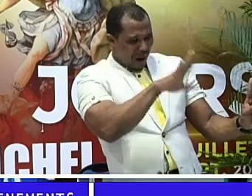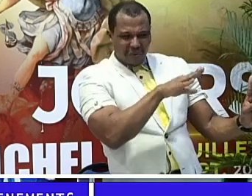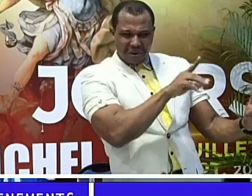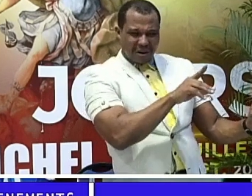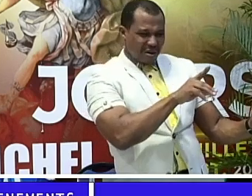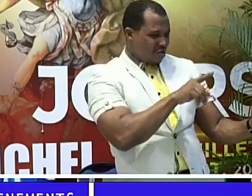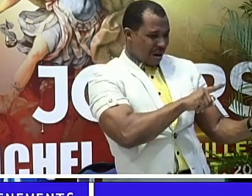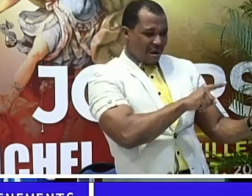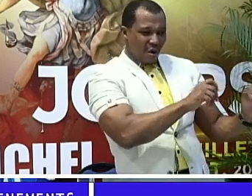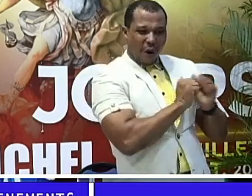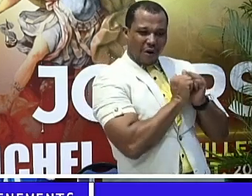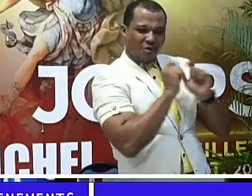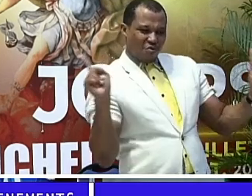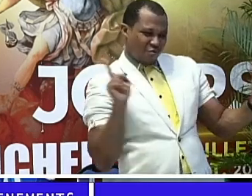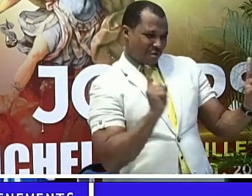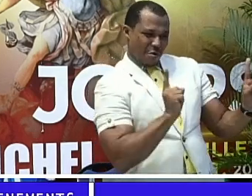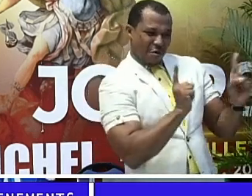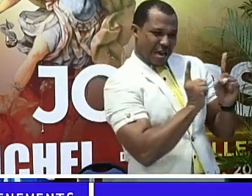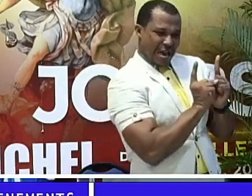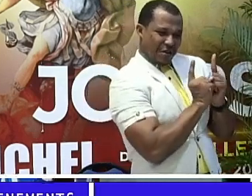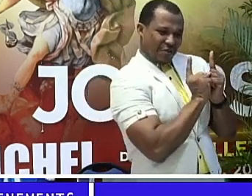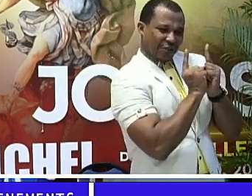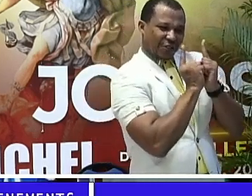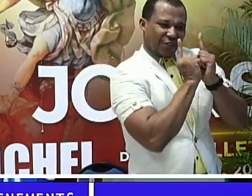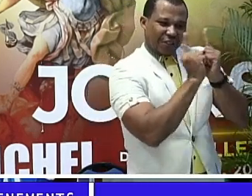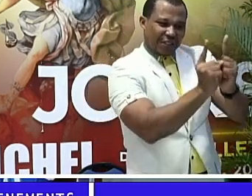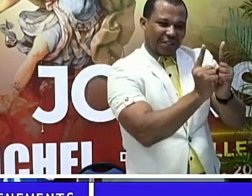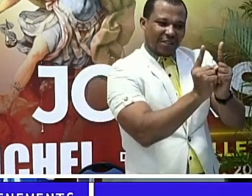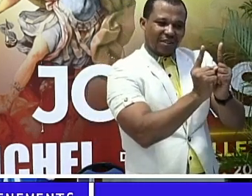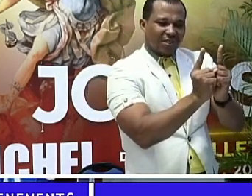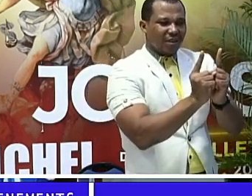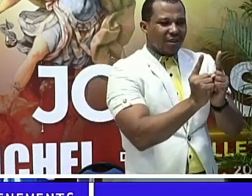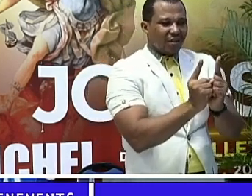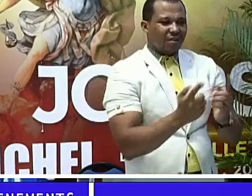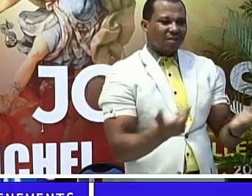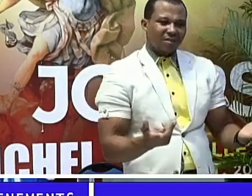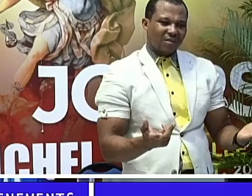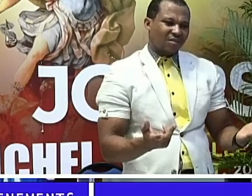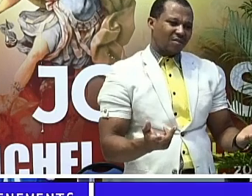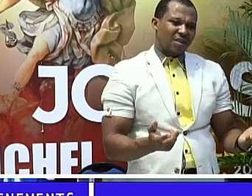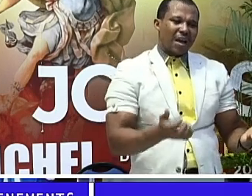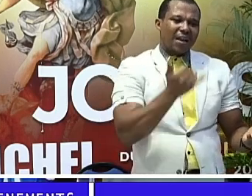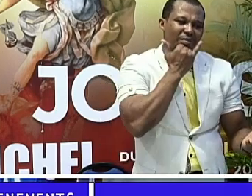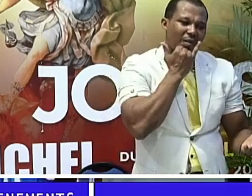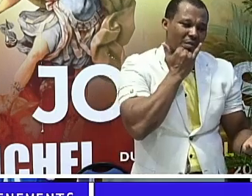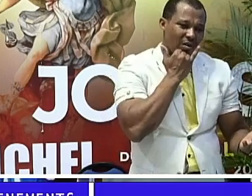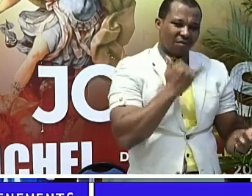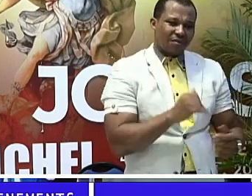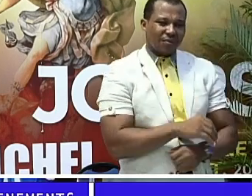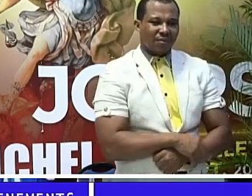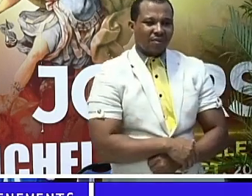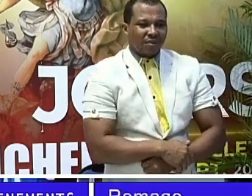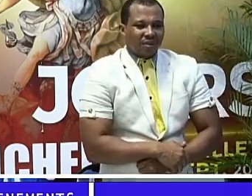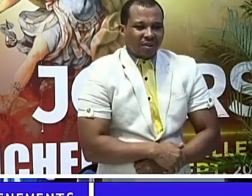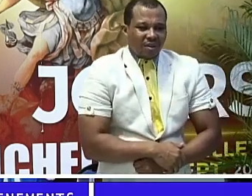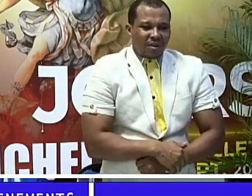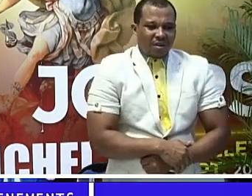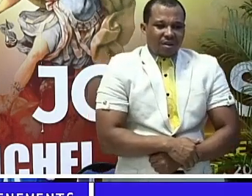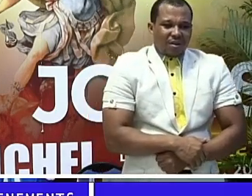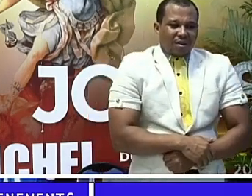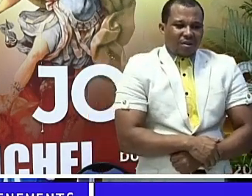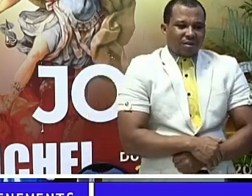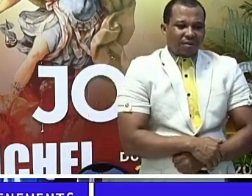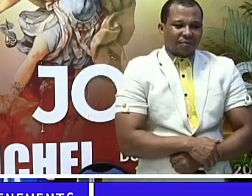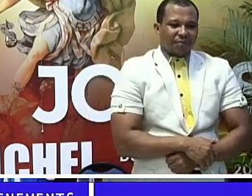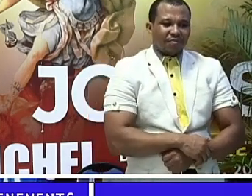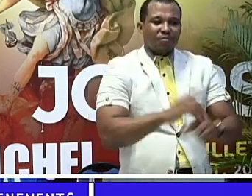l'argent. Moun an dou ah gombo qui populaire oui et en Haïti m'pa ka dire sur l'hôtel là m'pa ka non ça m'pa ka dire